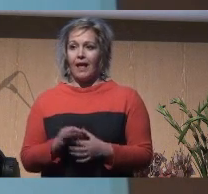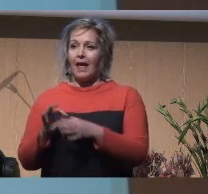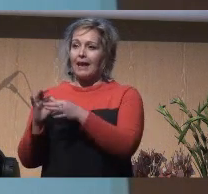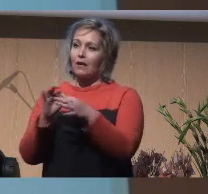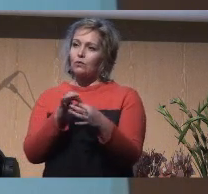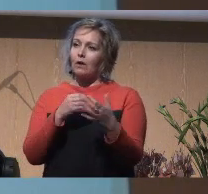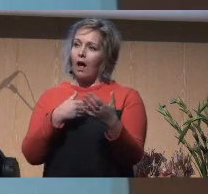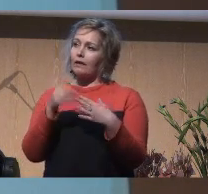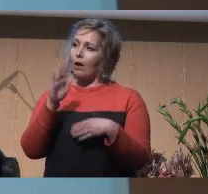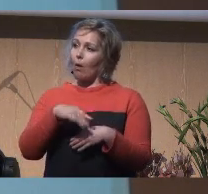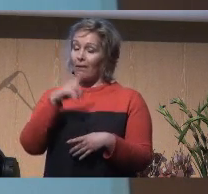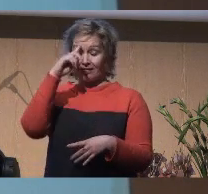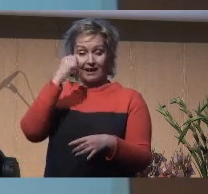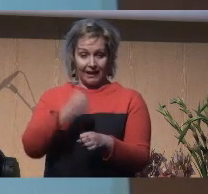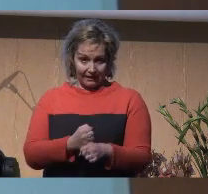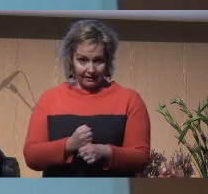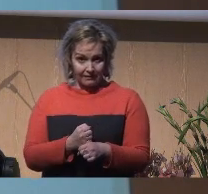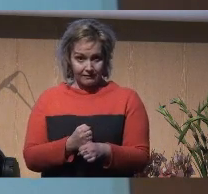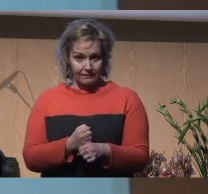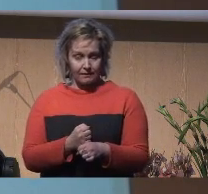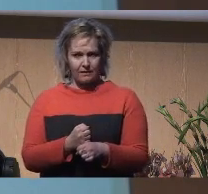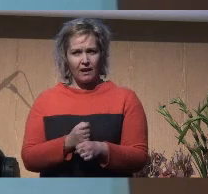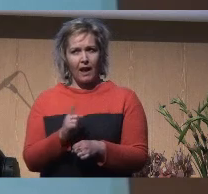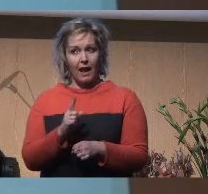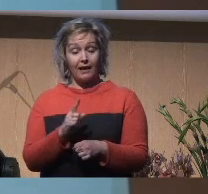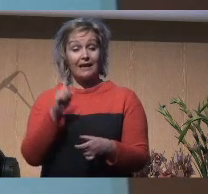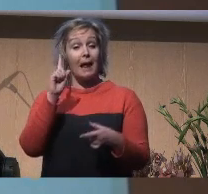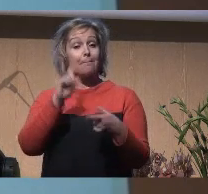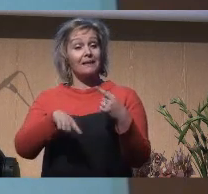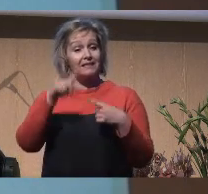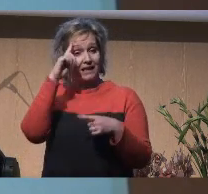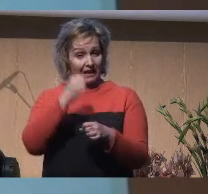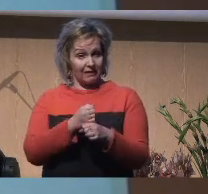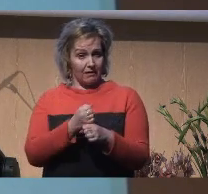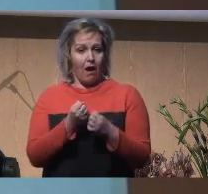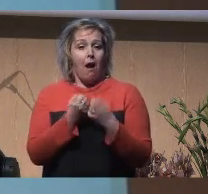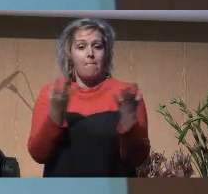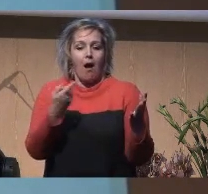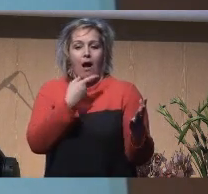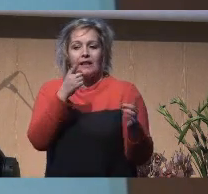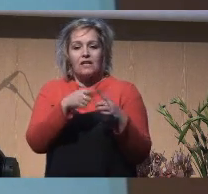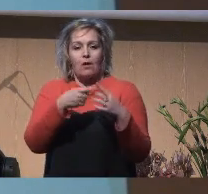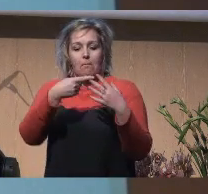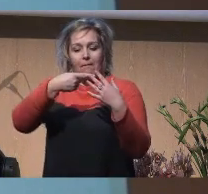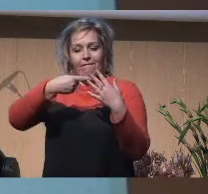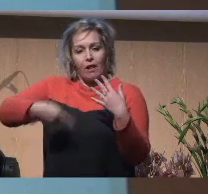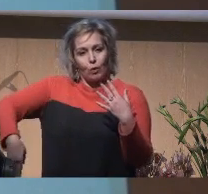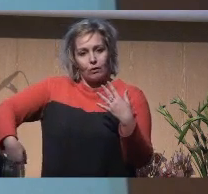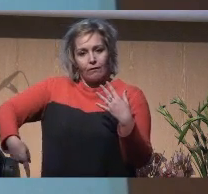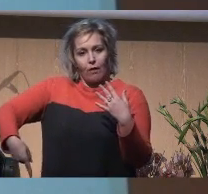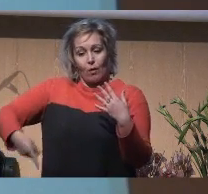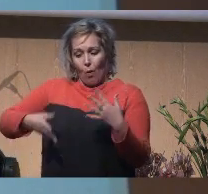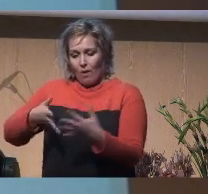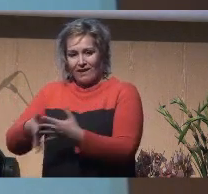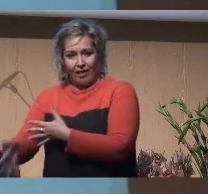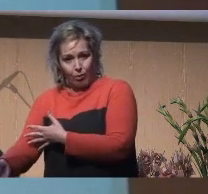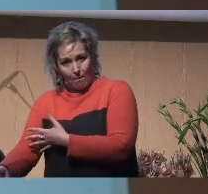Relasjoner handler om tillit eller mistillit. Svært mange av de som faller utenfor og faller